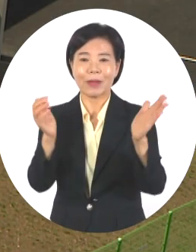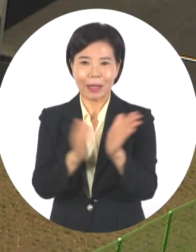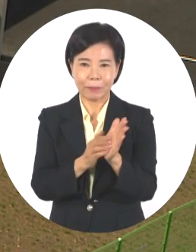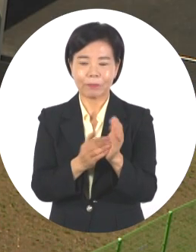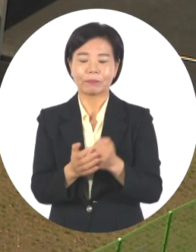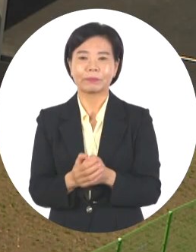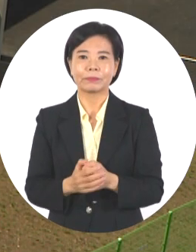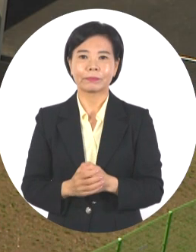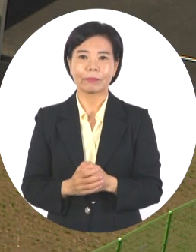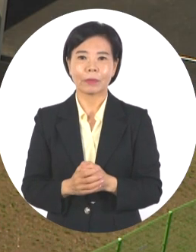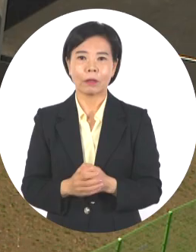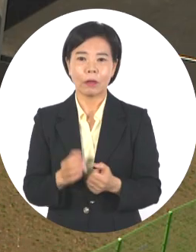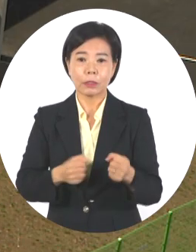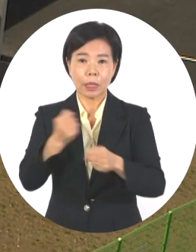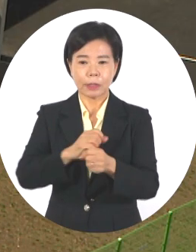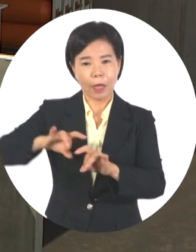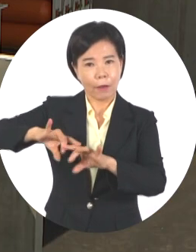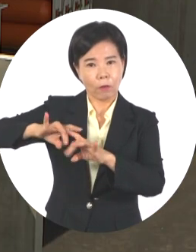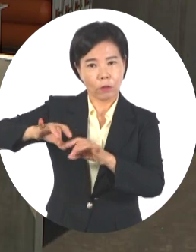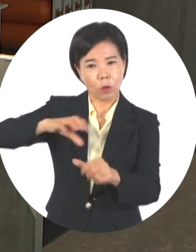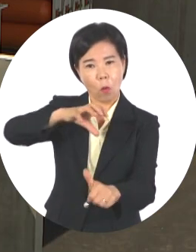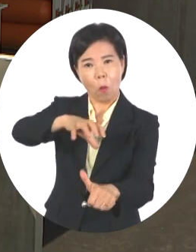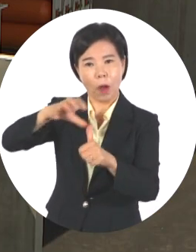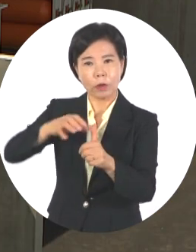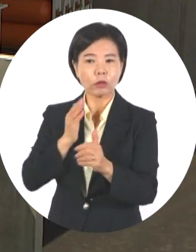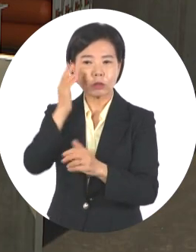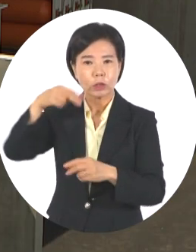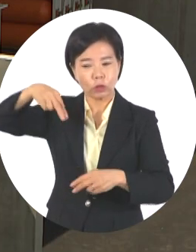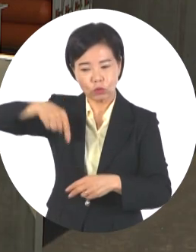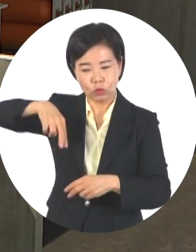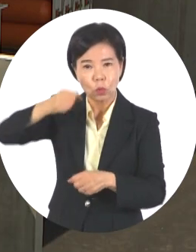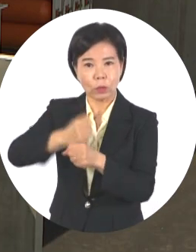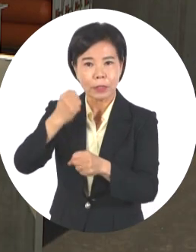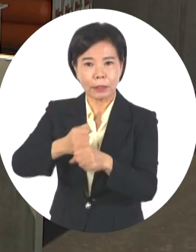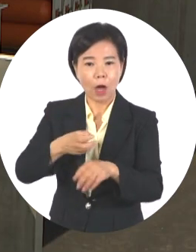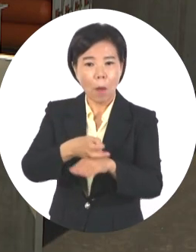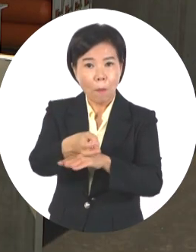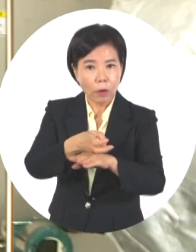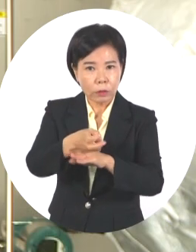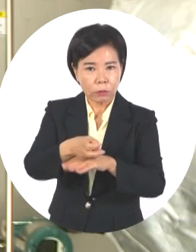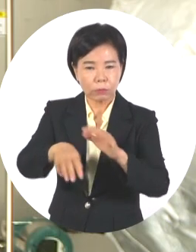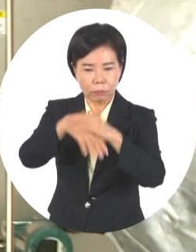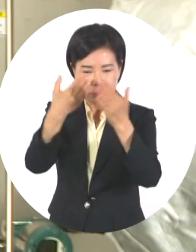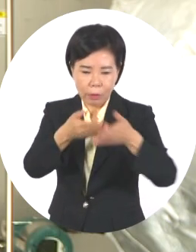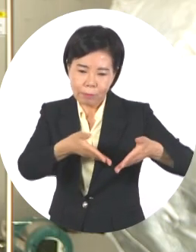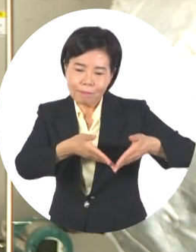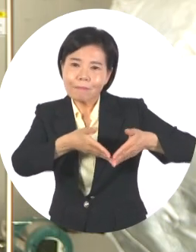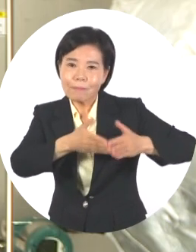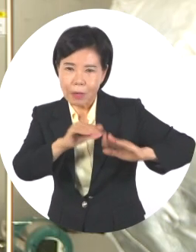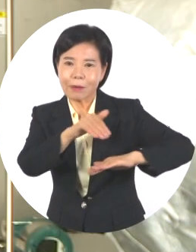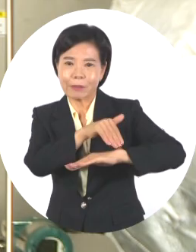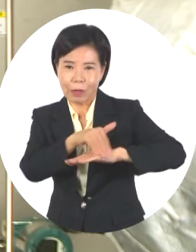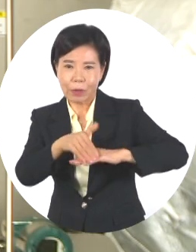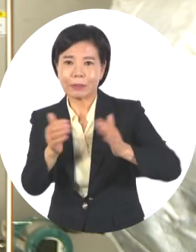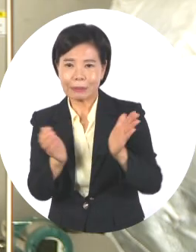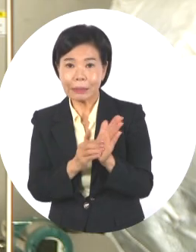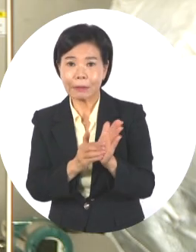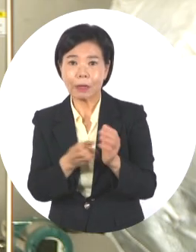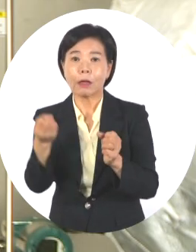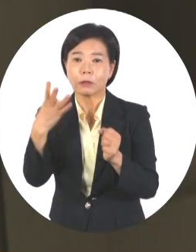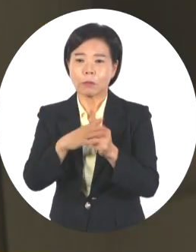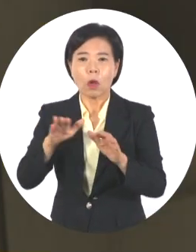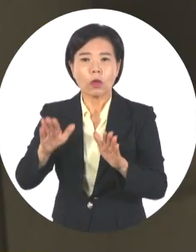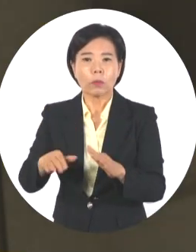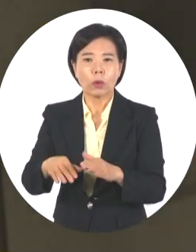제주도는 지난해 재생에너지를 활용한 그린수소 생산과 수소버스 운영 생태계를 구축했는데요.